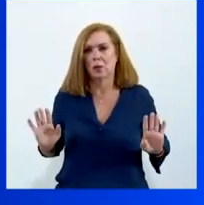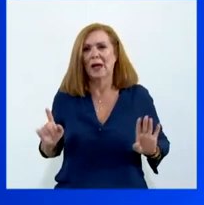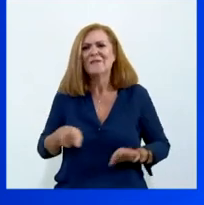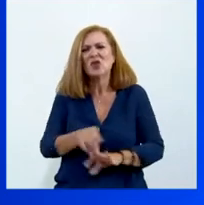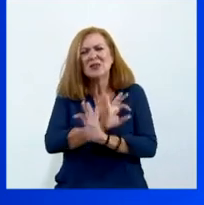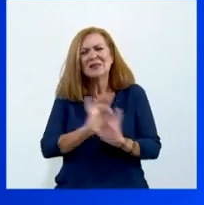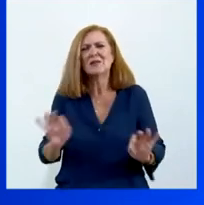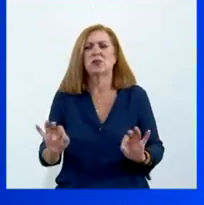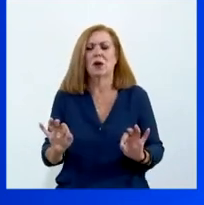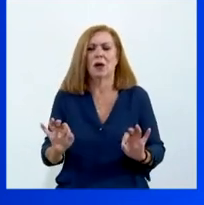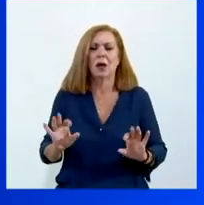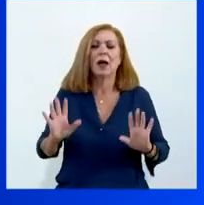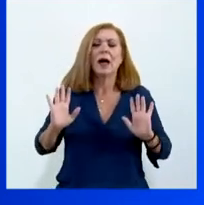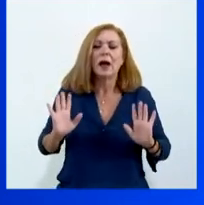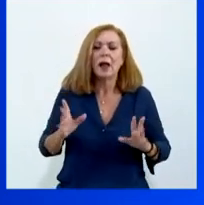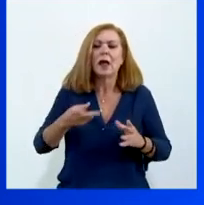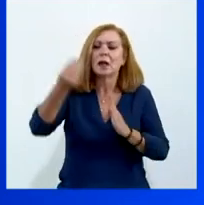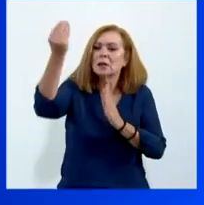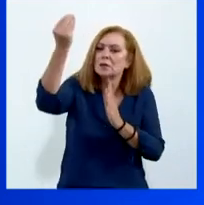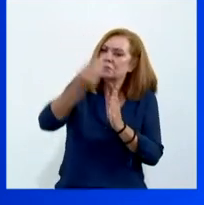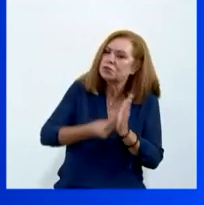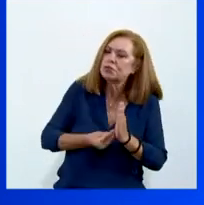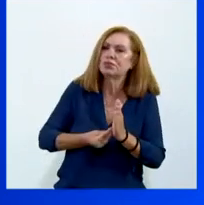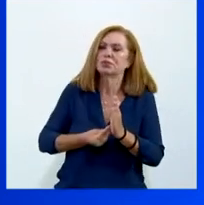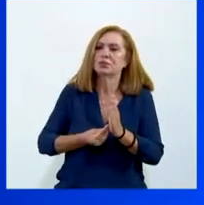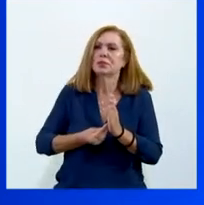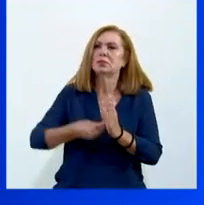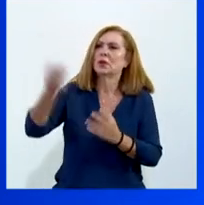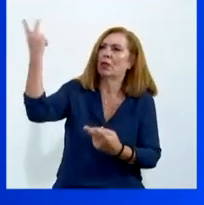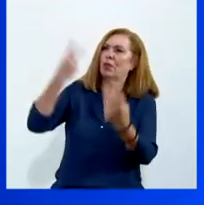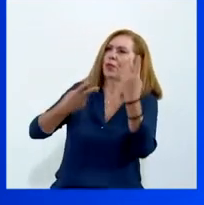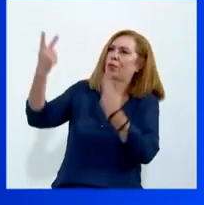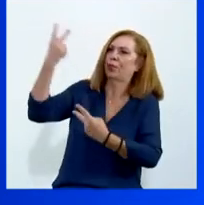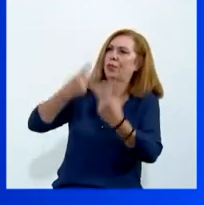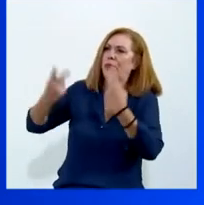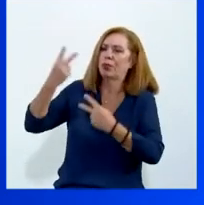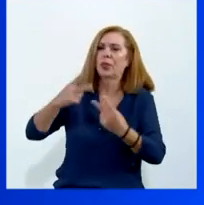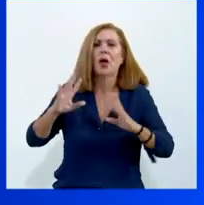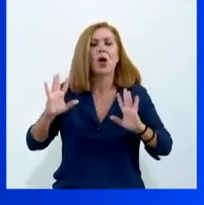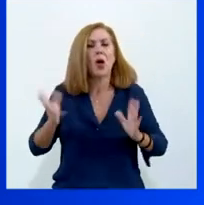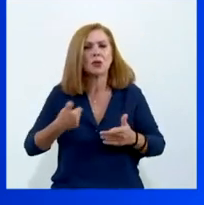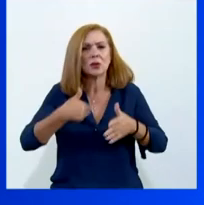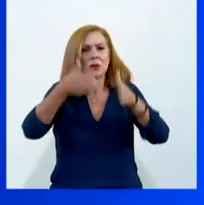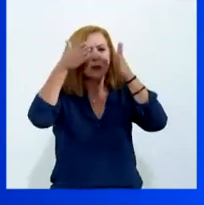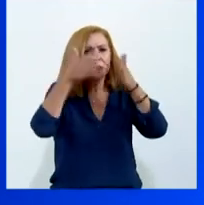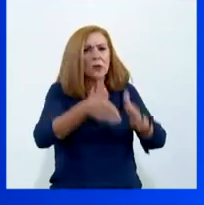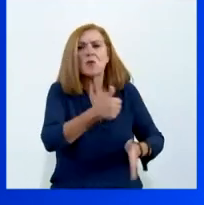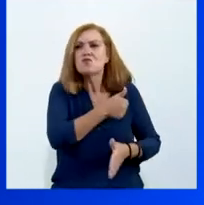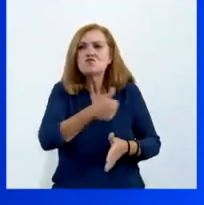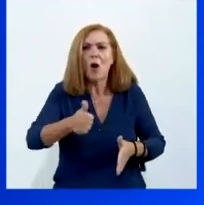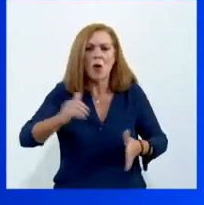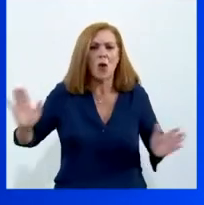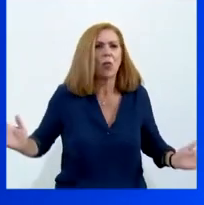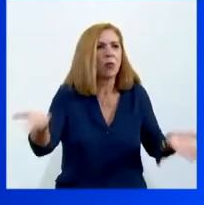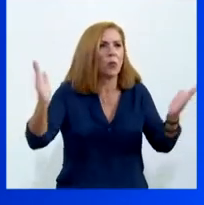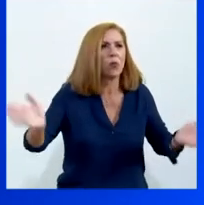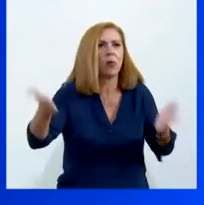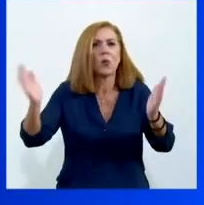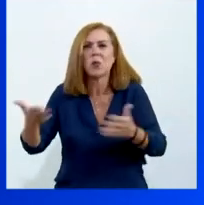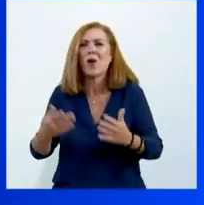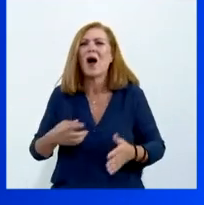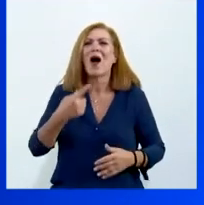Και επειδή πολλές φορές μας έχει ασκηθεί κριτική ότι δίνουμε έμφαση μόνο στις εκενώσεις, στο